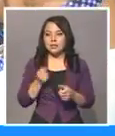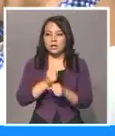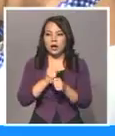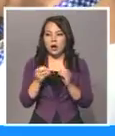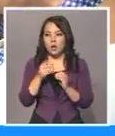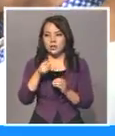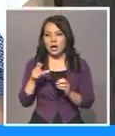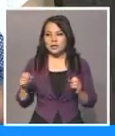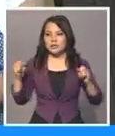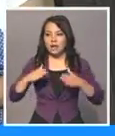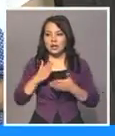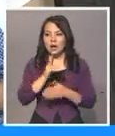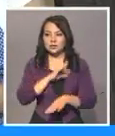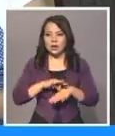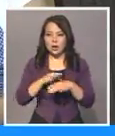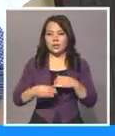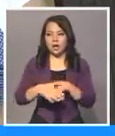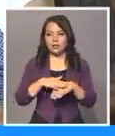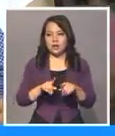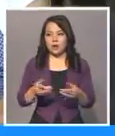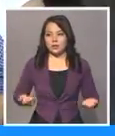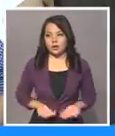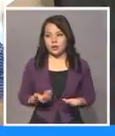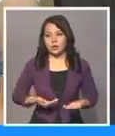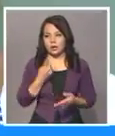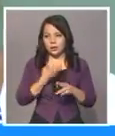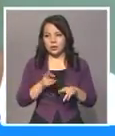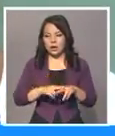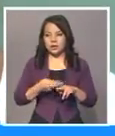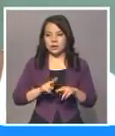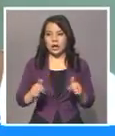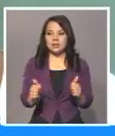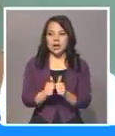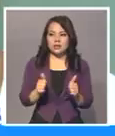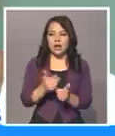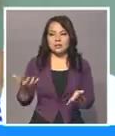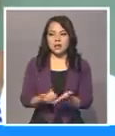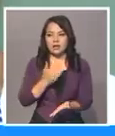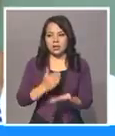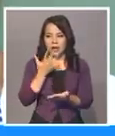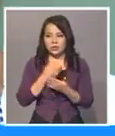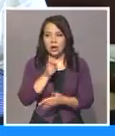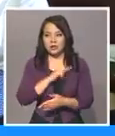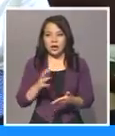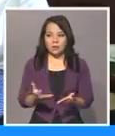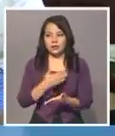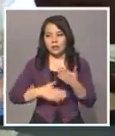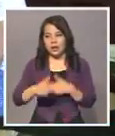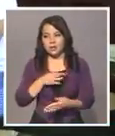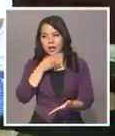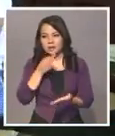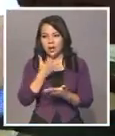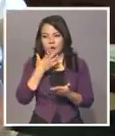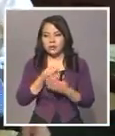Дені жергілікті тұрғындар. Солардың бірі Сәуле Жайманова. Ол жақын жерден өзіне ұнайтын жұмыс тапқанына дән риза. Өзімізге